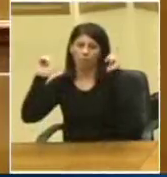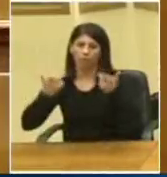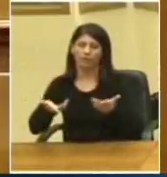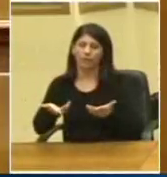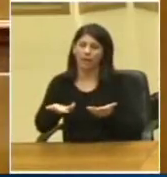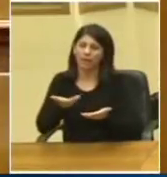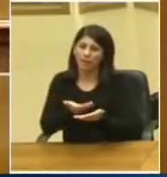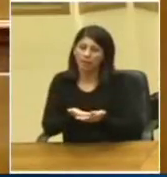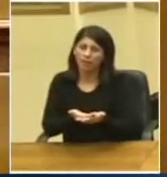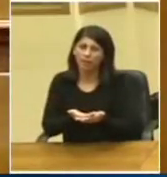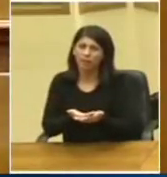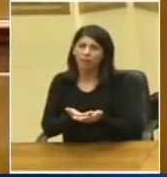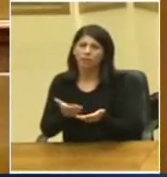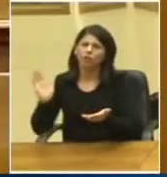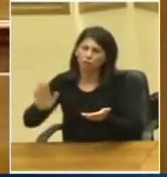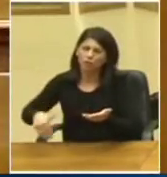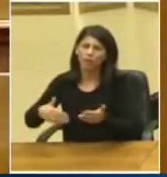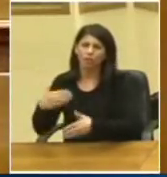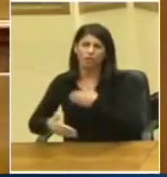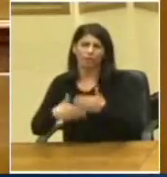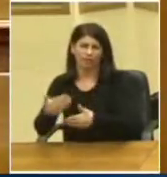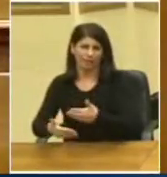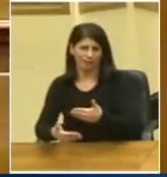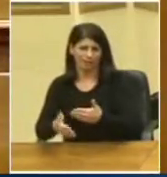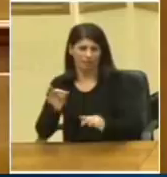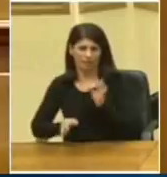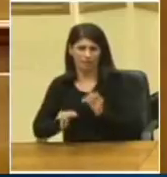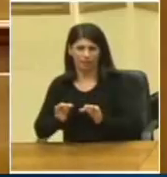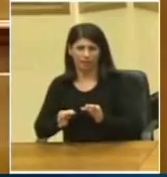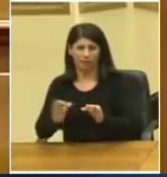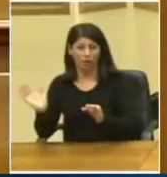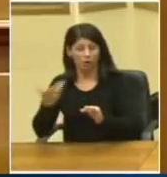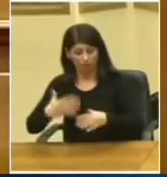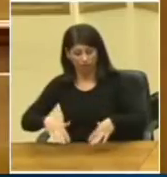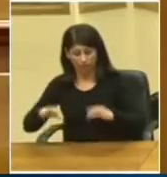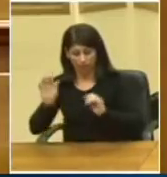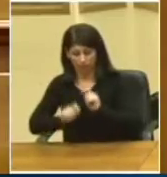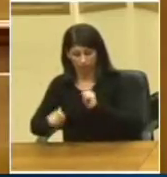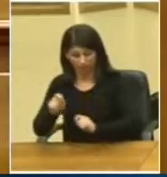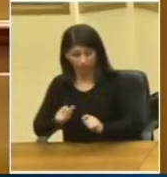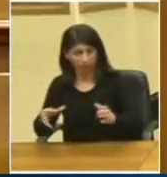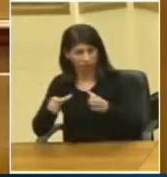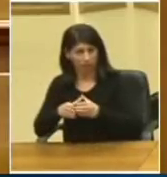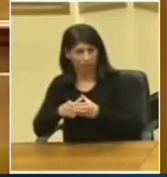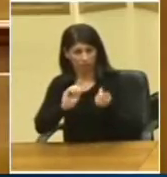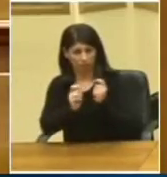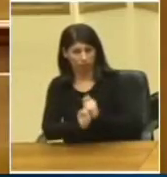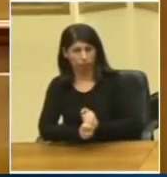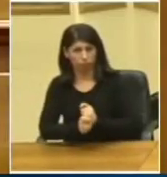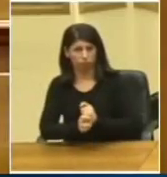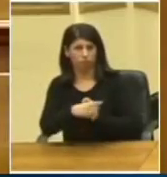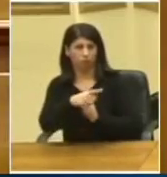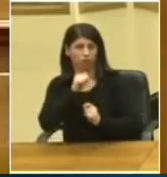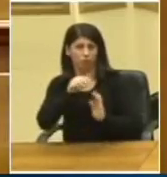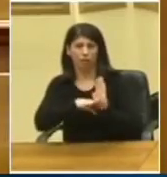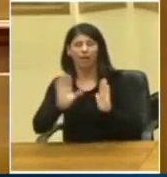τέλος της διαδικασίας συζήτησης. Σας θυμίζω ότι όταν πρωτοσυζητήθηκε εδώ στη Βουλή η αναθεώρηση, δεν είχε άποψη στο θέμα αυτό και